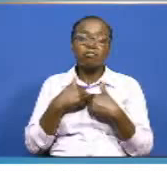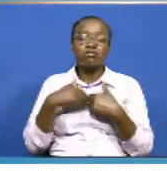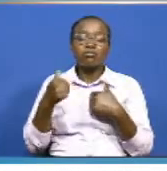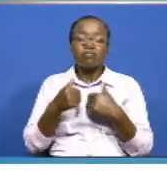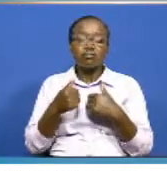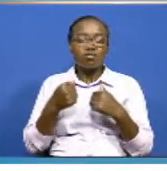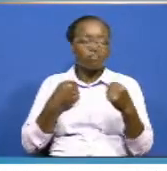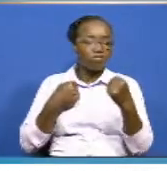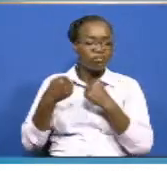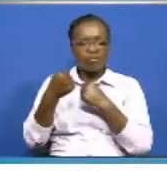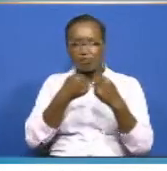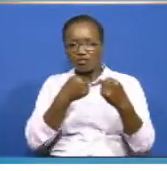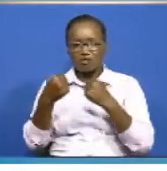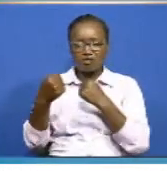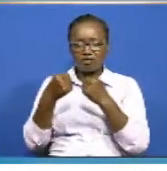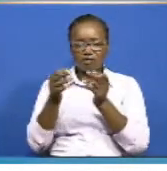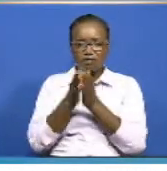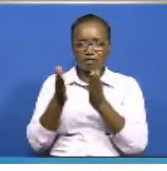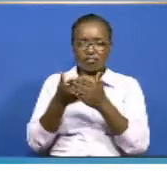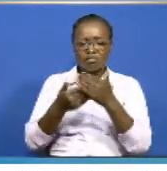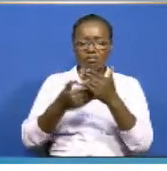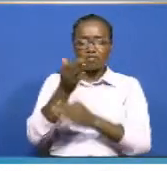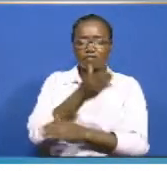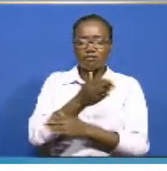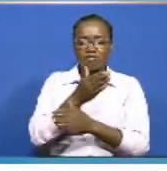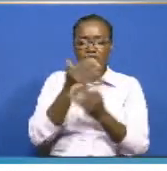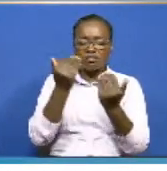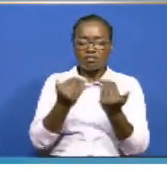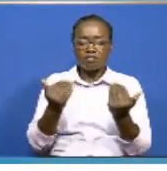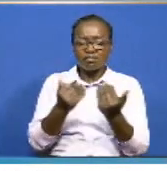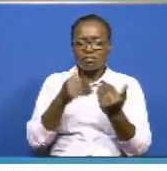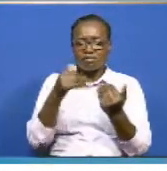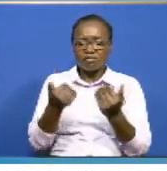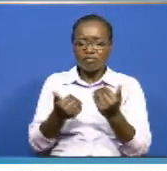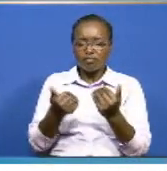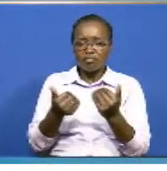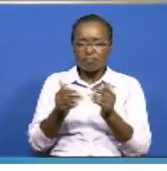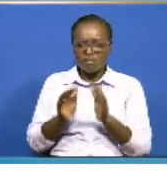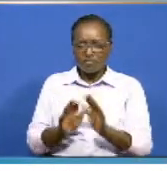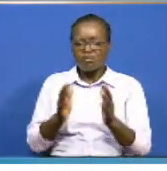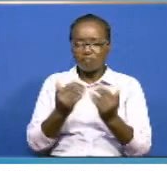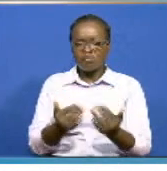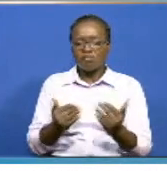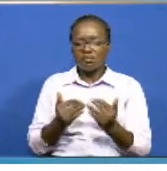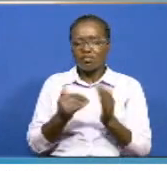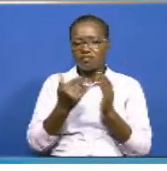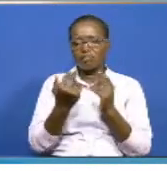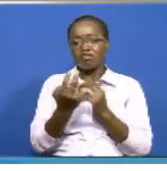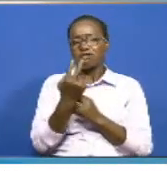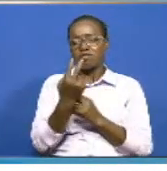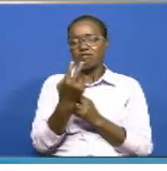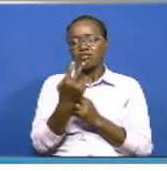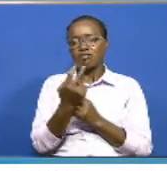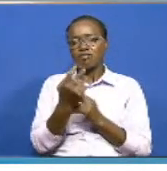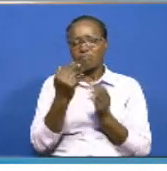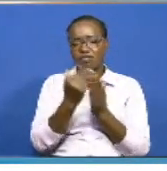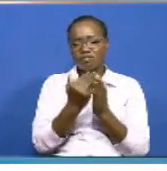wanapigana hadharani mbele ya watoto, hivyo basi wale watoto wanaona vile, wengine wanawacha watoto watazame vipindi ambavyo vinawafunza